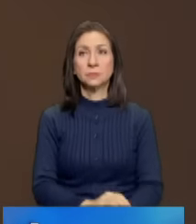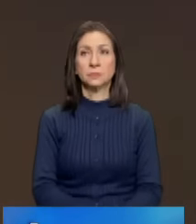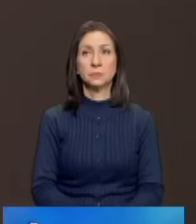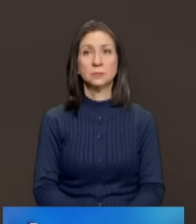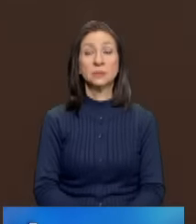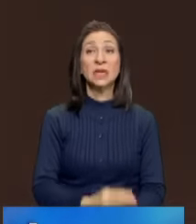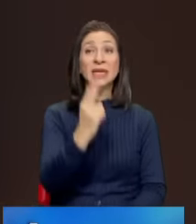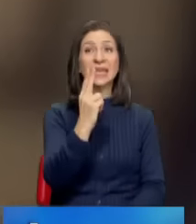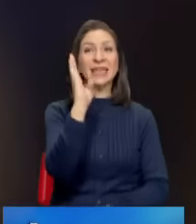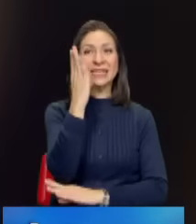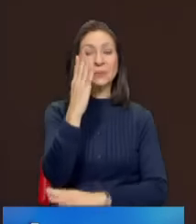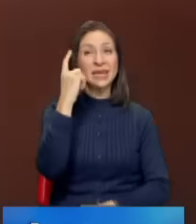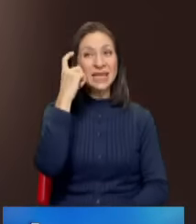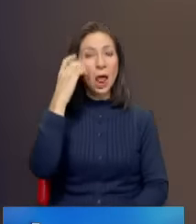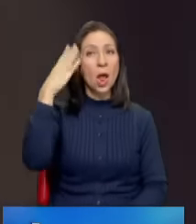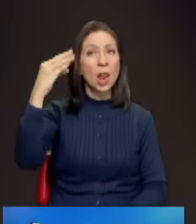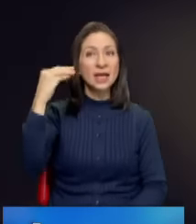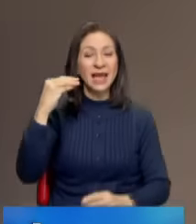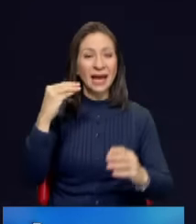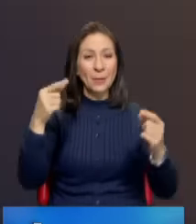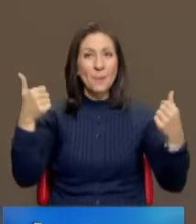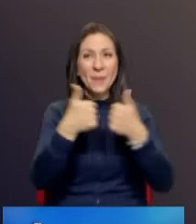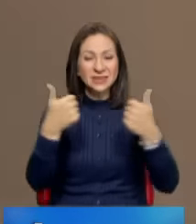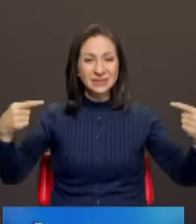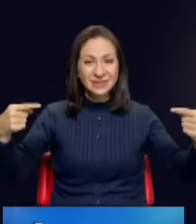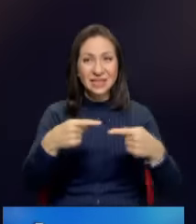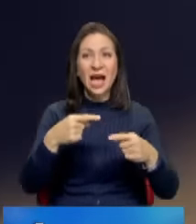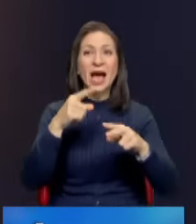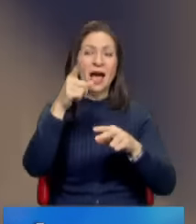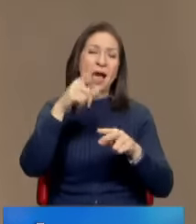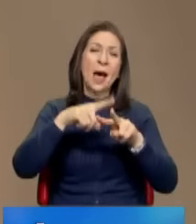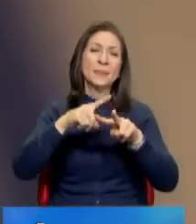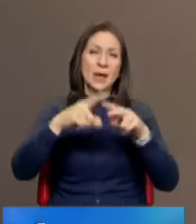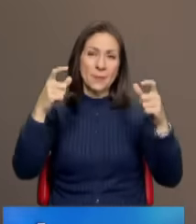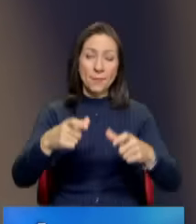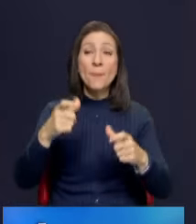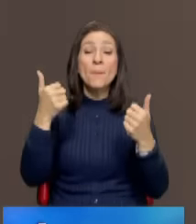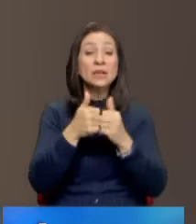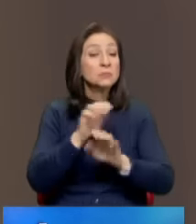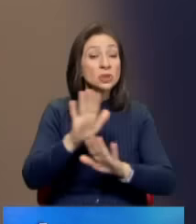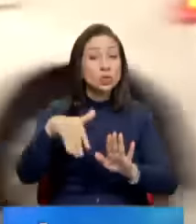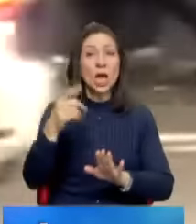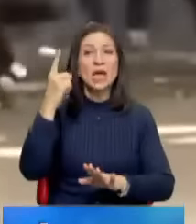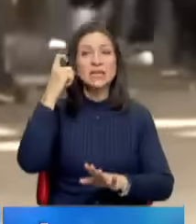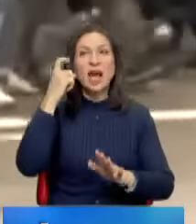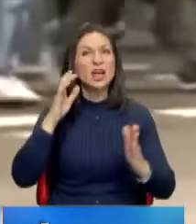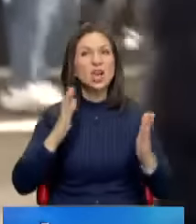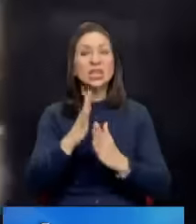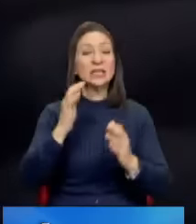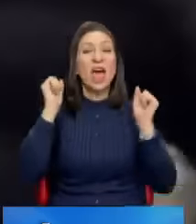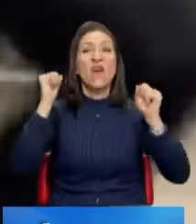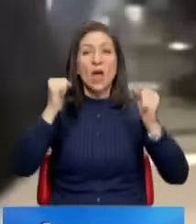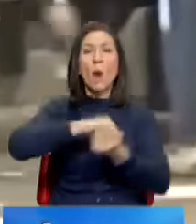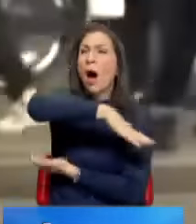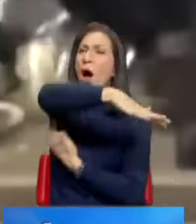İsrail'e 7 Kasım'da İsrail ve Hollanda takımlarının karşılaşması Amsterdam'da gerçekleşti. Maç sonrası İsrail karşıtlarıyla